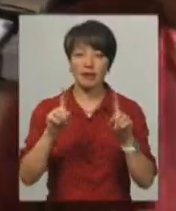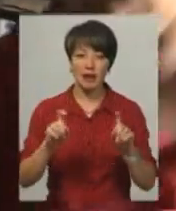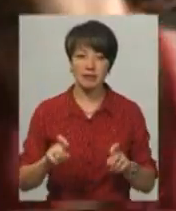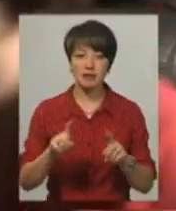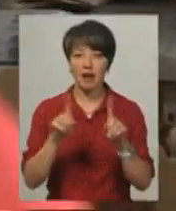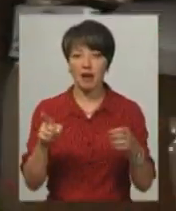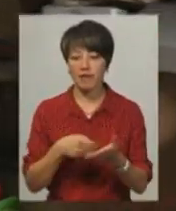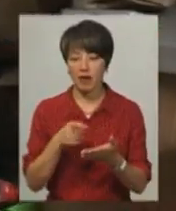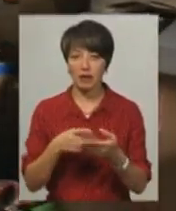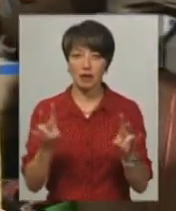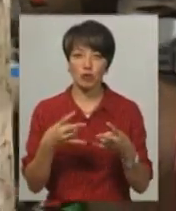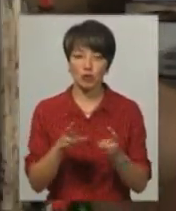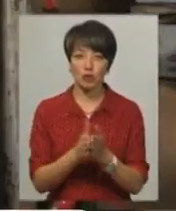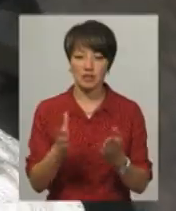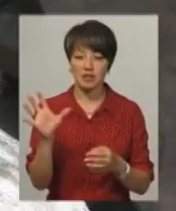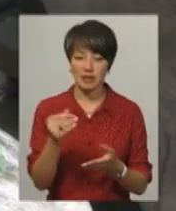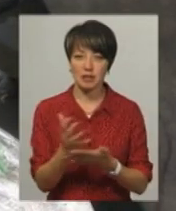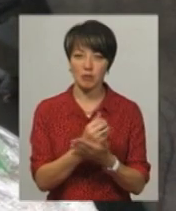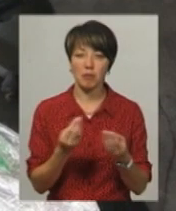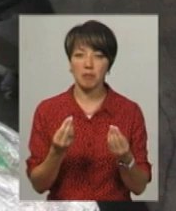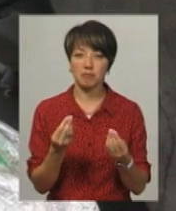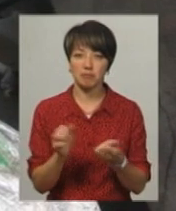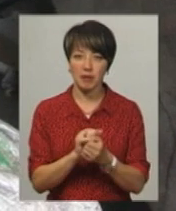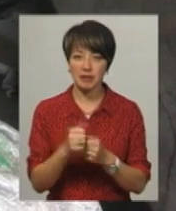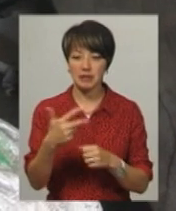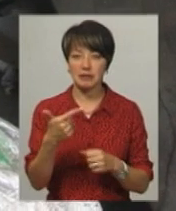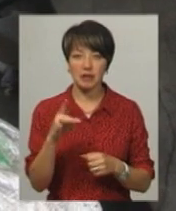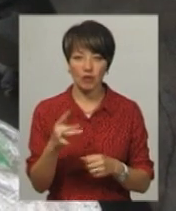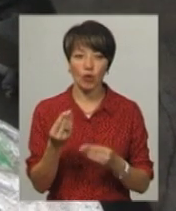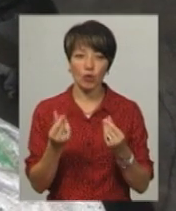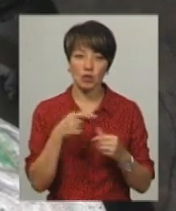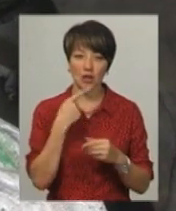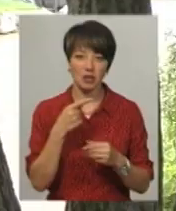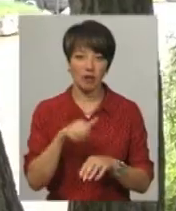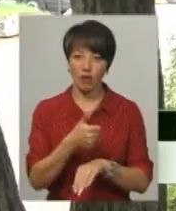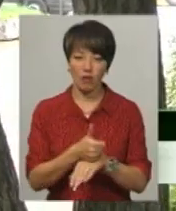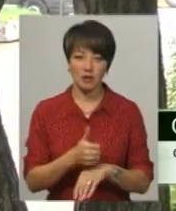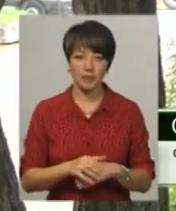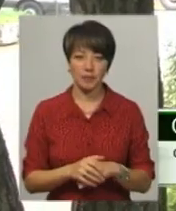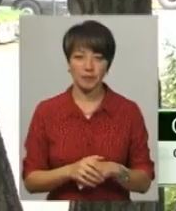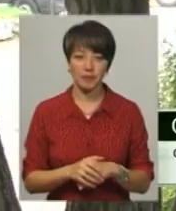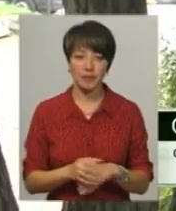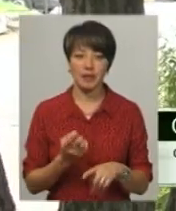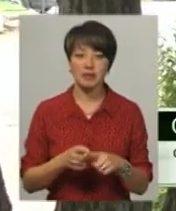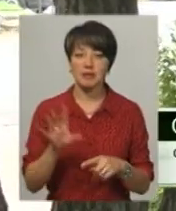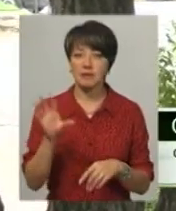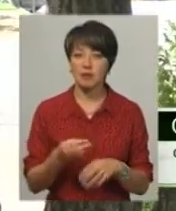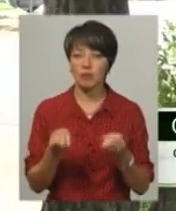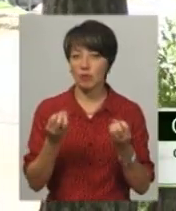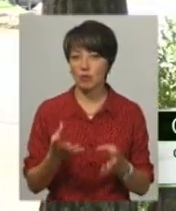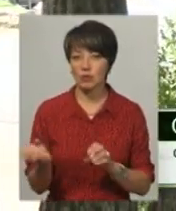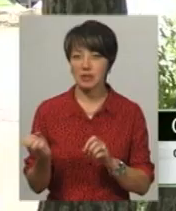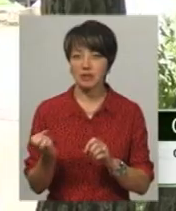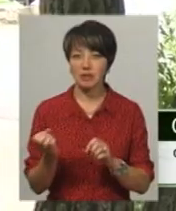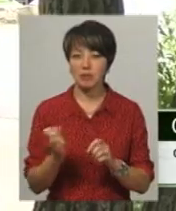інші непотрібні їй книжки. За весь зібраний папір отримує менше 30 гривень. Та гроші, каже, не головне. Це елементарно просто піти занести,